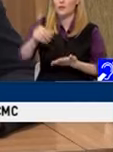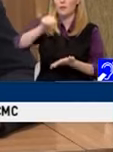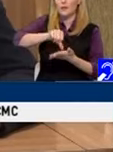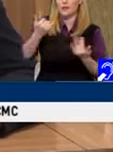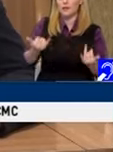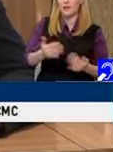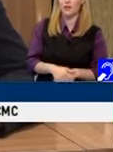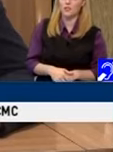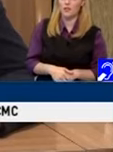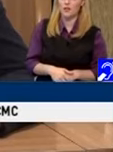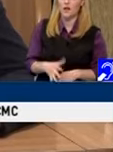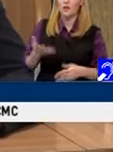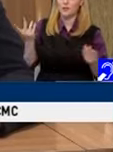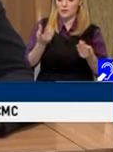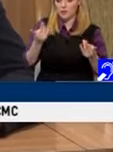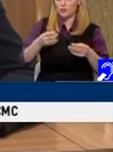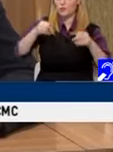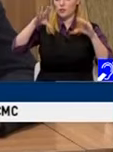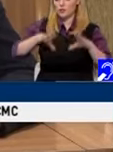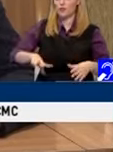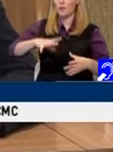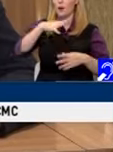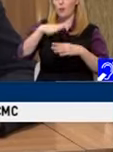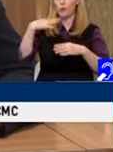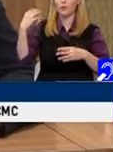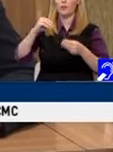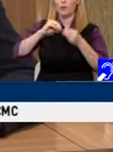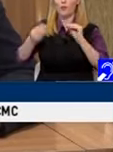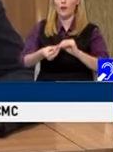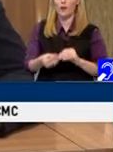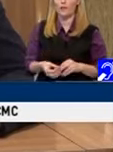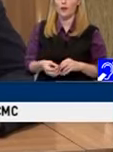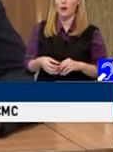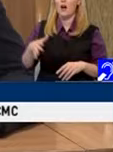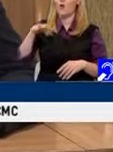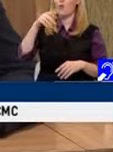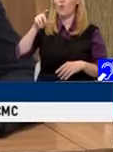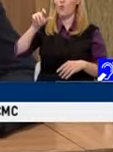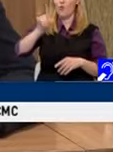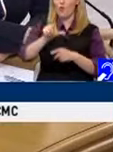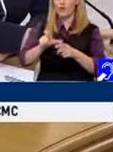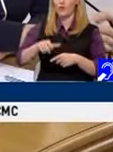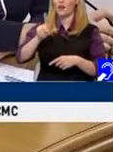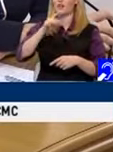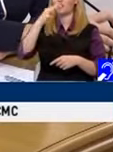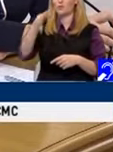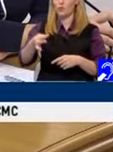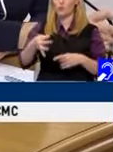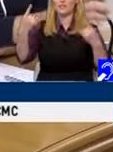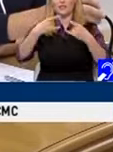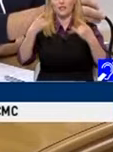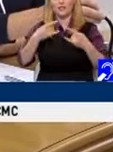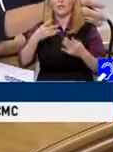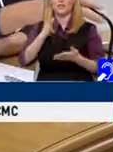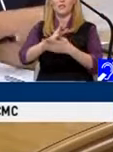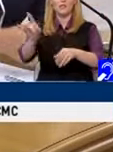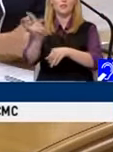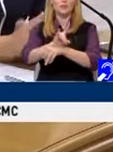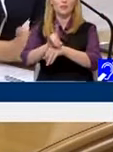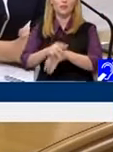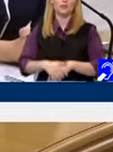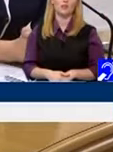sală? Să soluționați problemele cetățenilor. Se pare că declarațiile dumneavoastră sunt minciunoase. Să lăsăm supărările da? Și